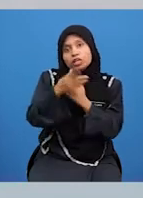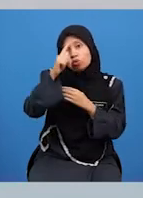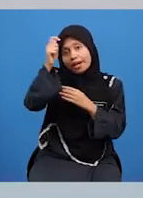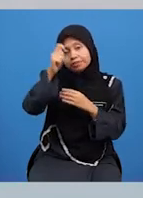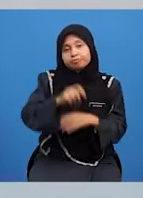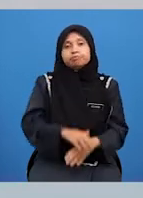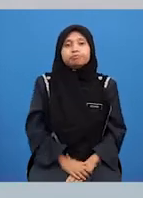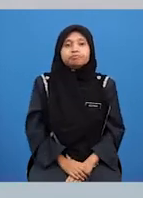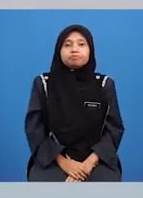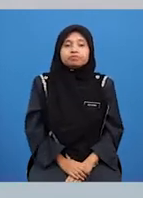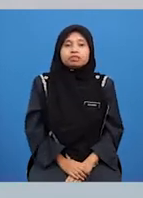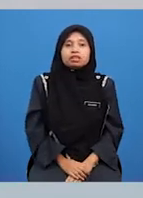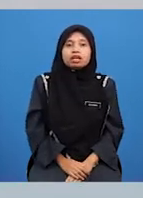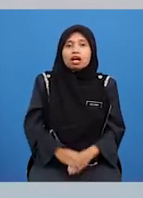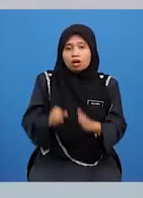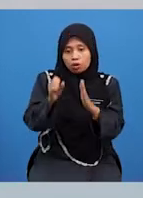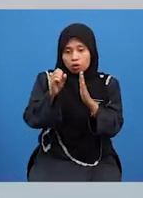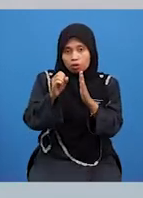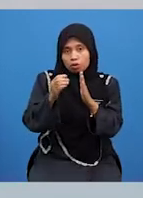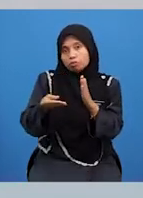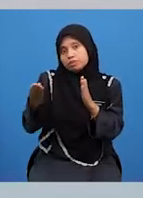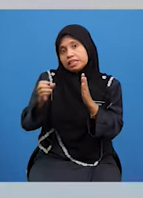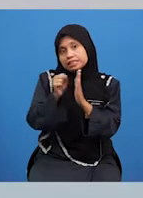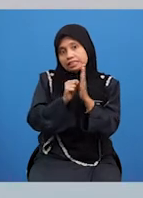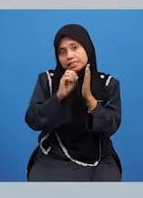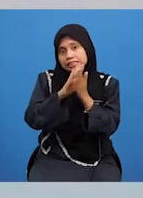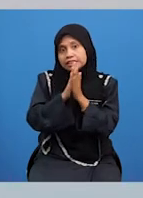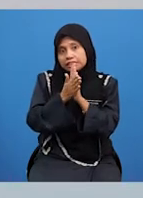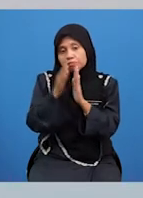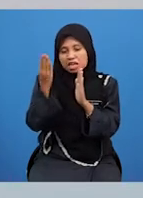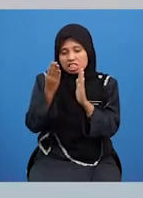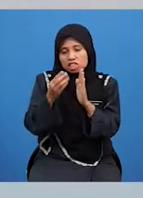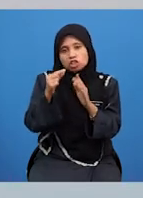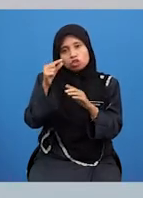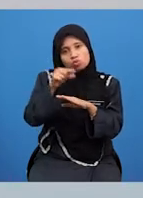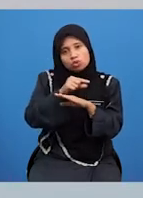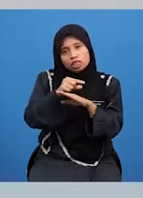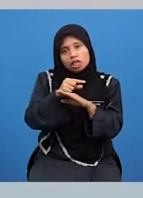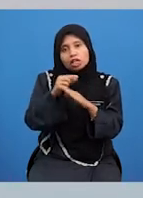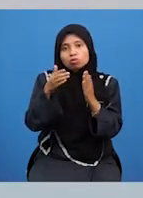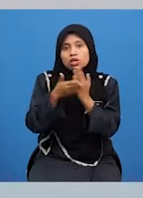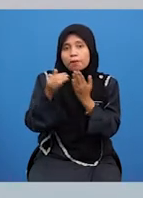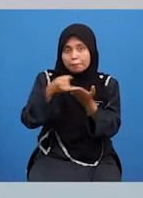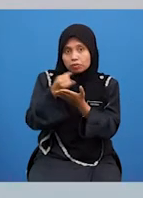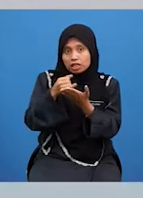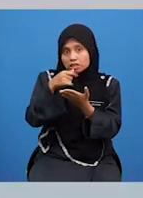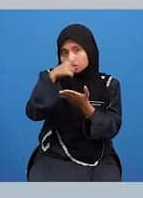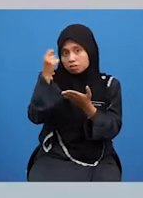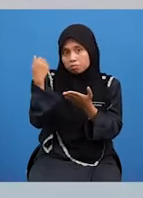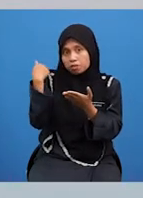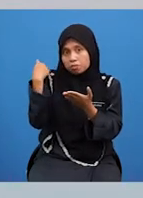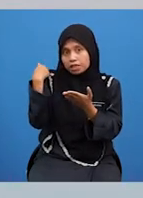jadi. Objek sejadi sering dijadikan sumber idea oleh pengkarya kerana mempunyai